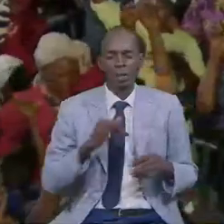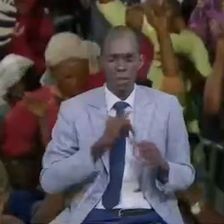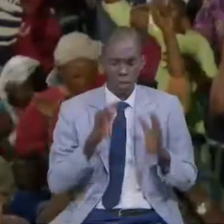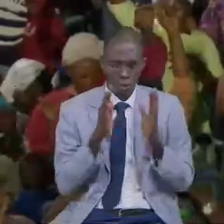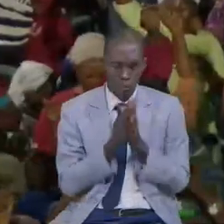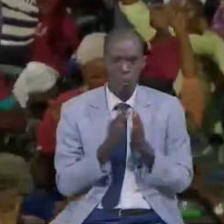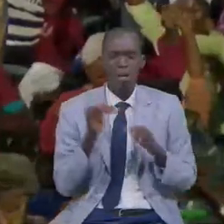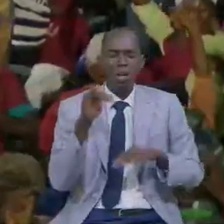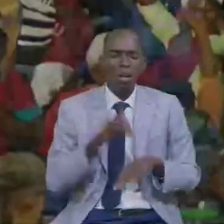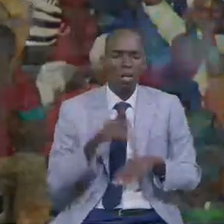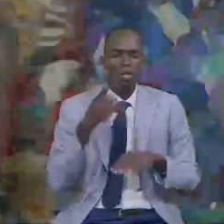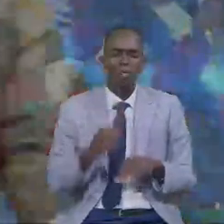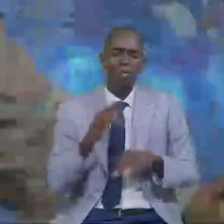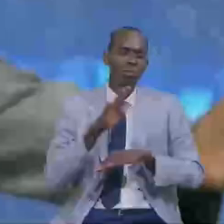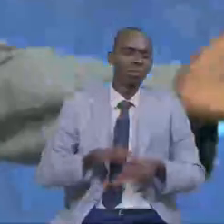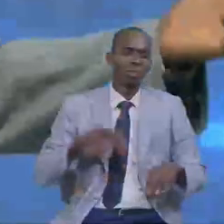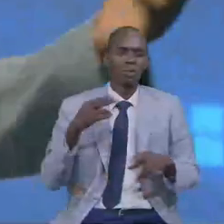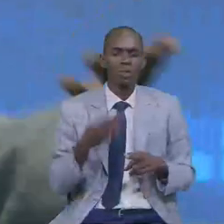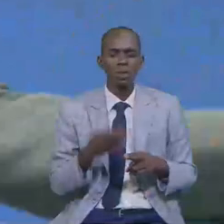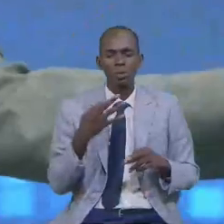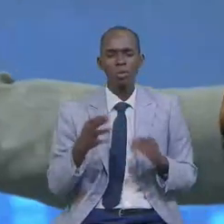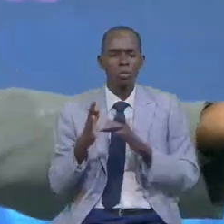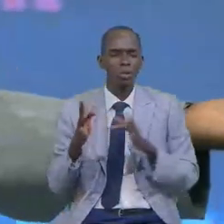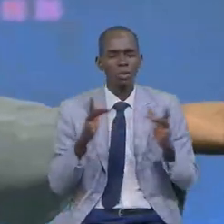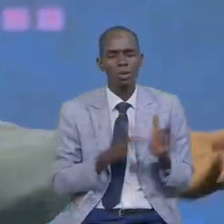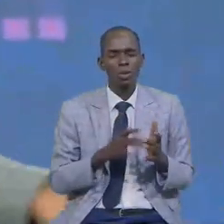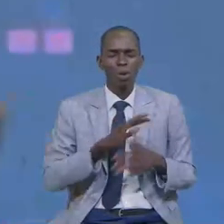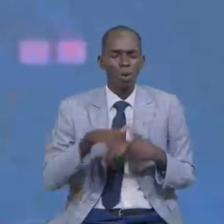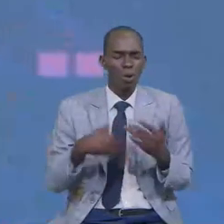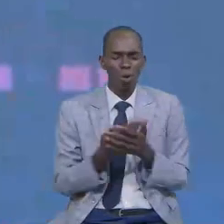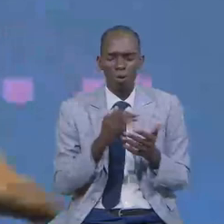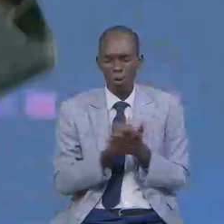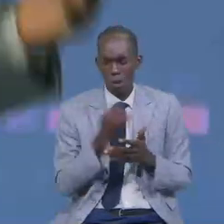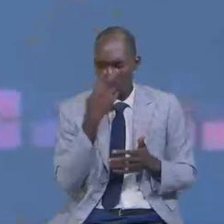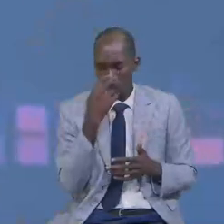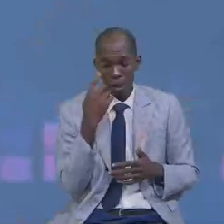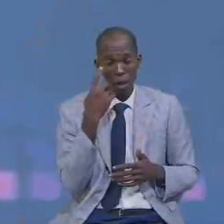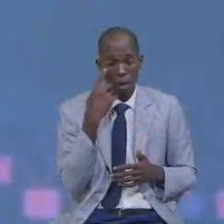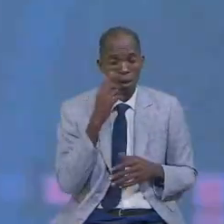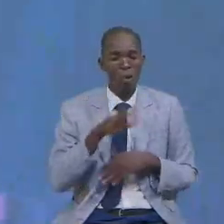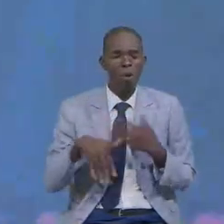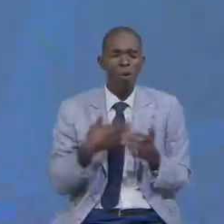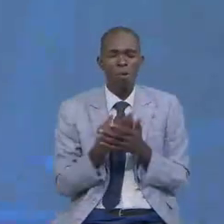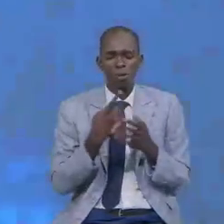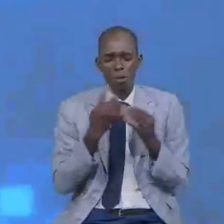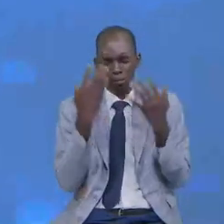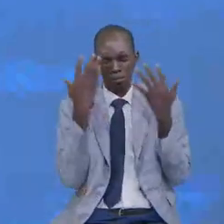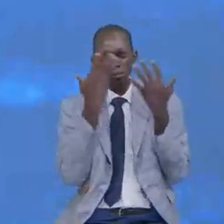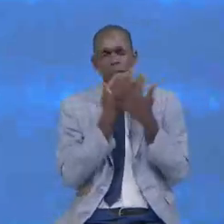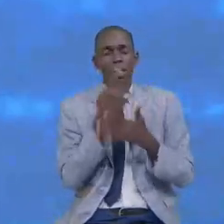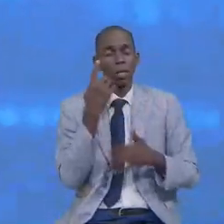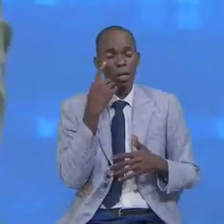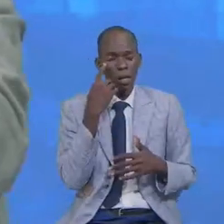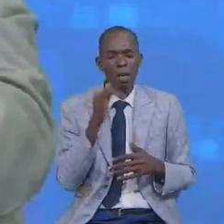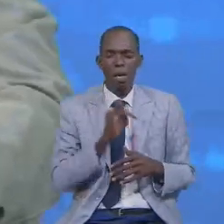la mention du nom de Jésus que ces yeux aveugles, que ces yeux affaiblis, cette